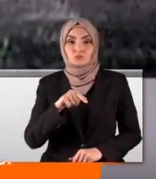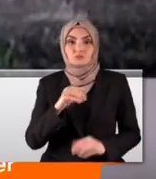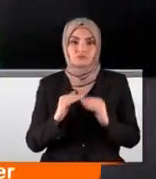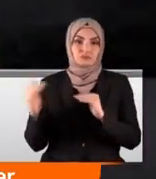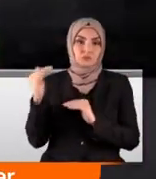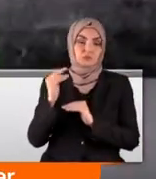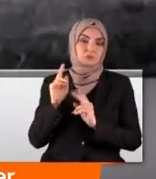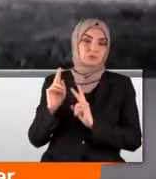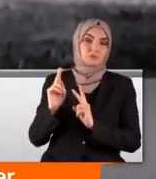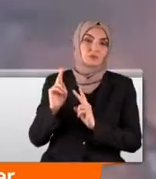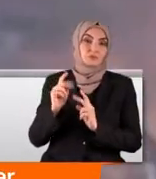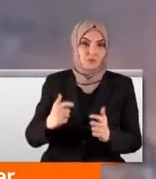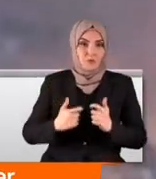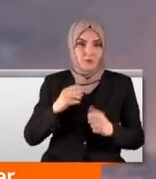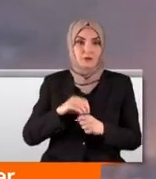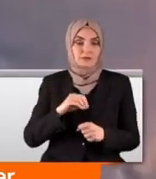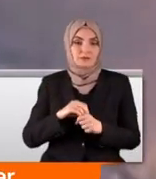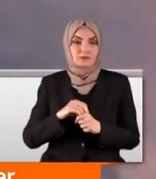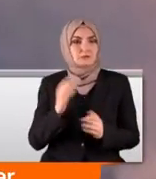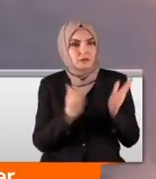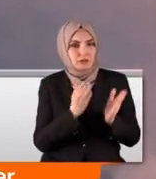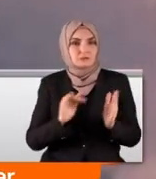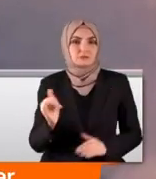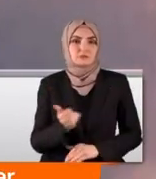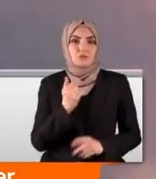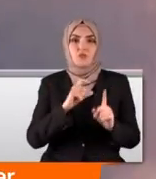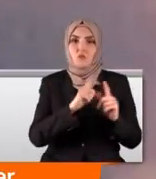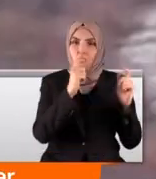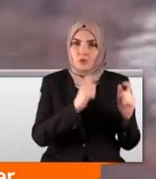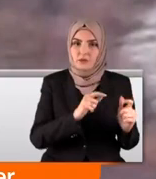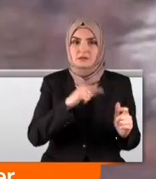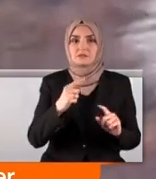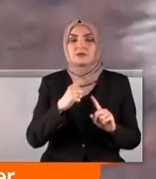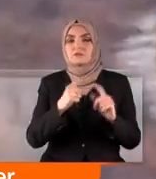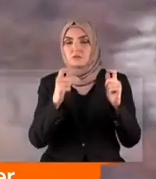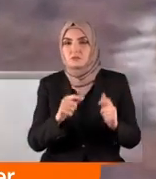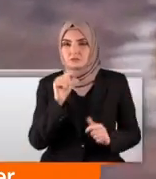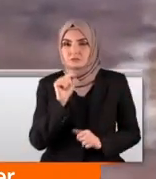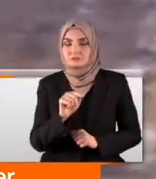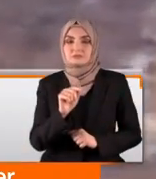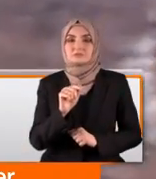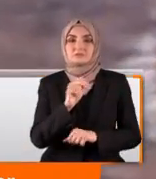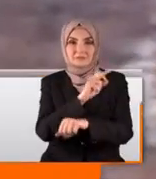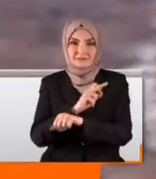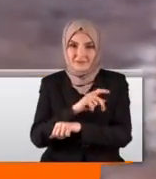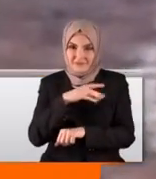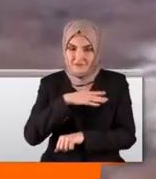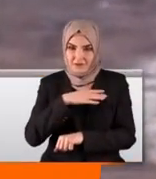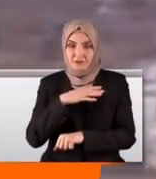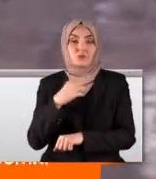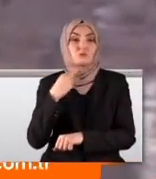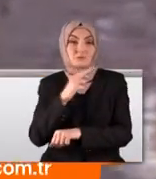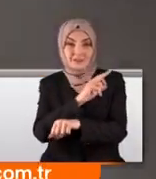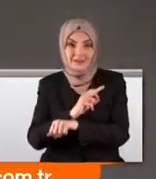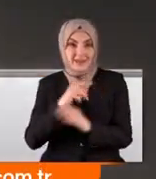saldırıyor. Donetsk, Krasnopol'de Ukrayna yanlıları havadan işte böyle vuruldu. Hedefler arasında bir kilise olduğu da gelen